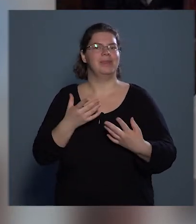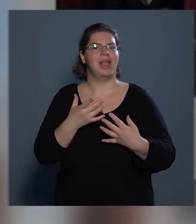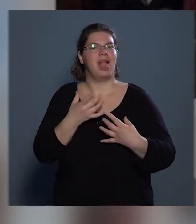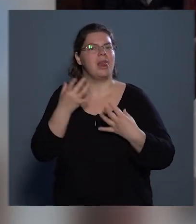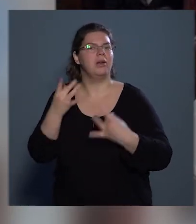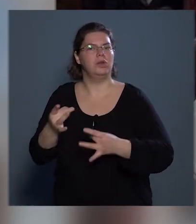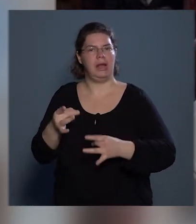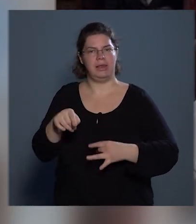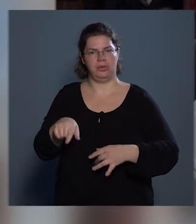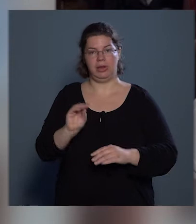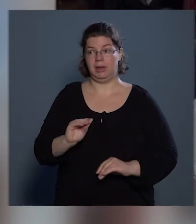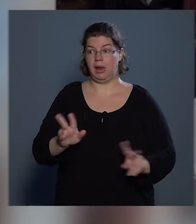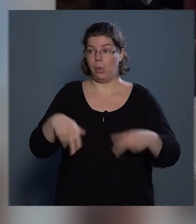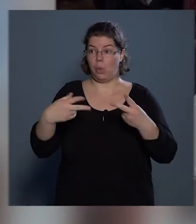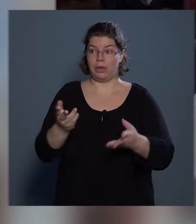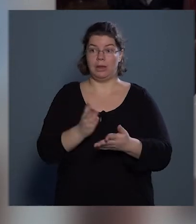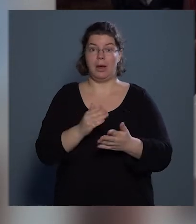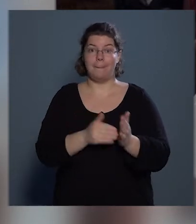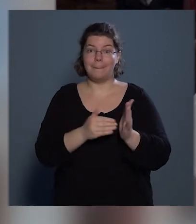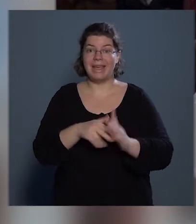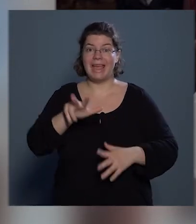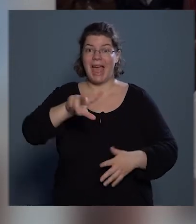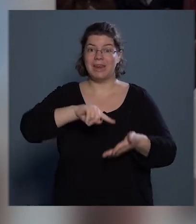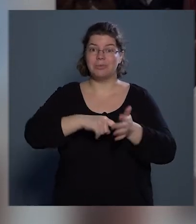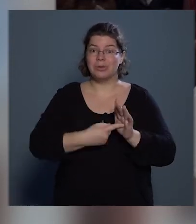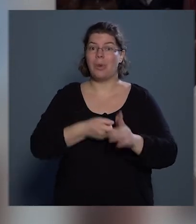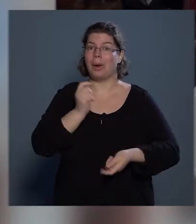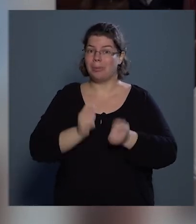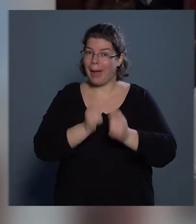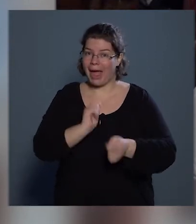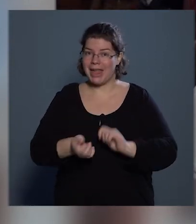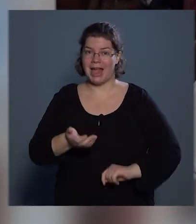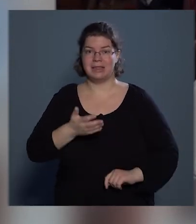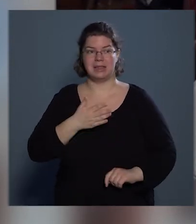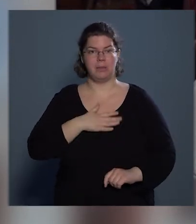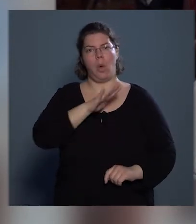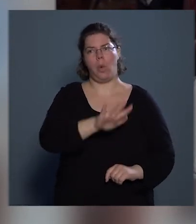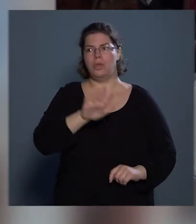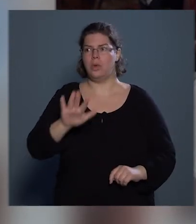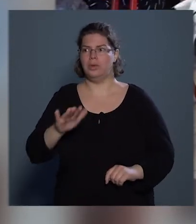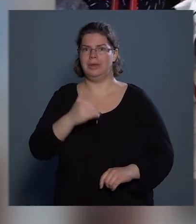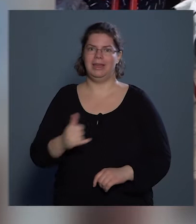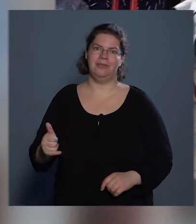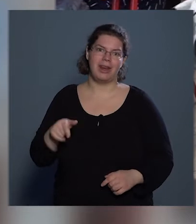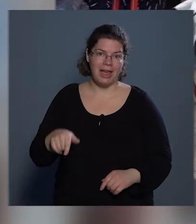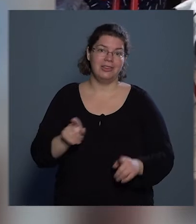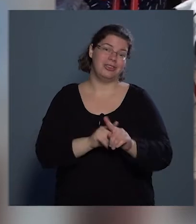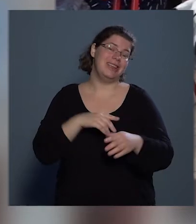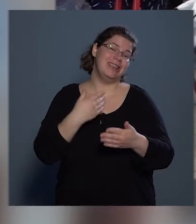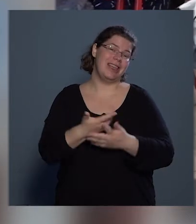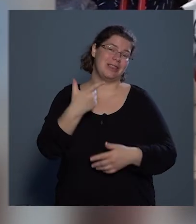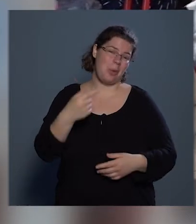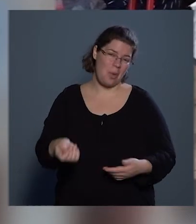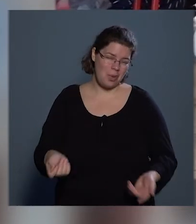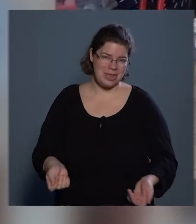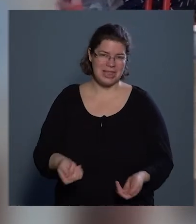elkötelezettséget jelentett, hogy utána én még 3-szor pályáztam 5-5 évre, és így lett belőle 20. Tehát mondhatjuk